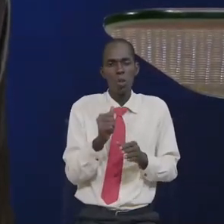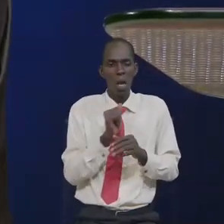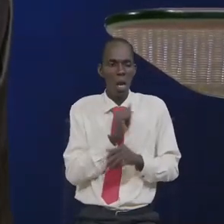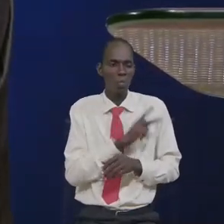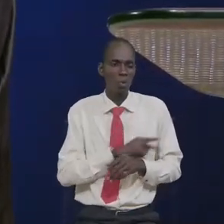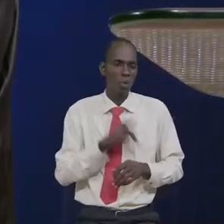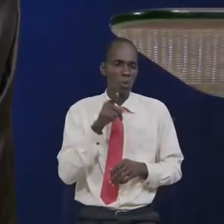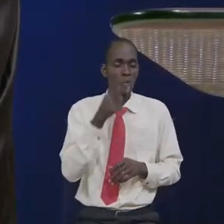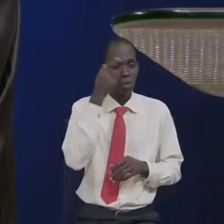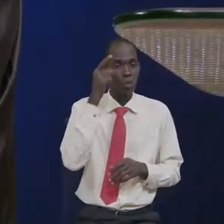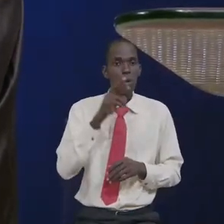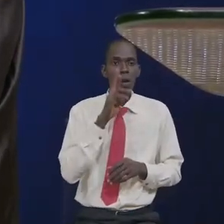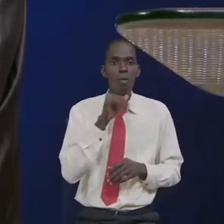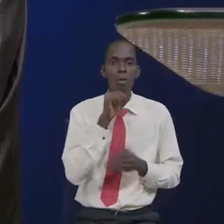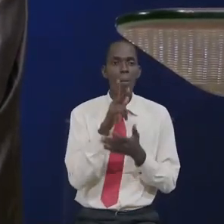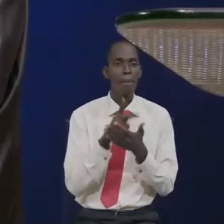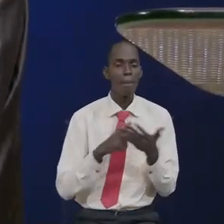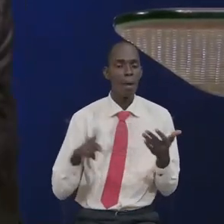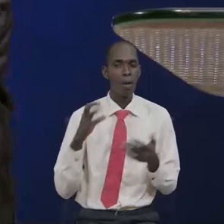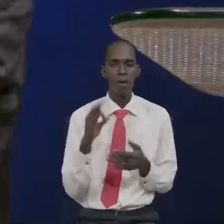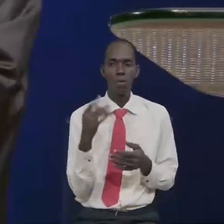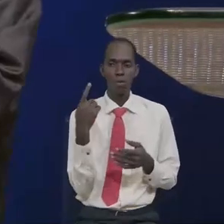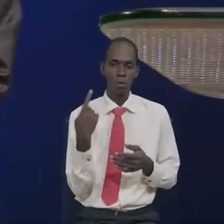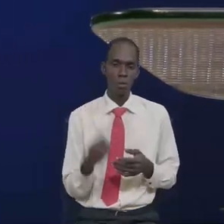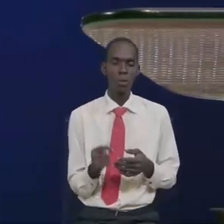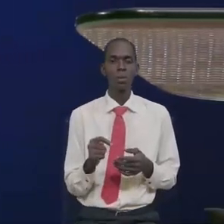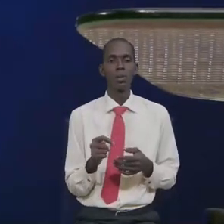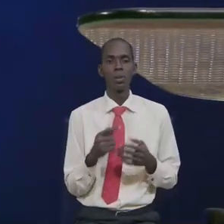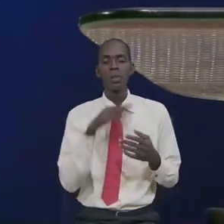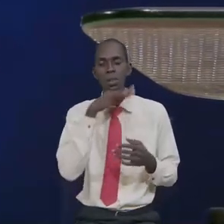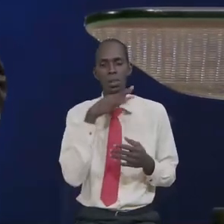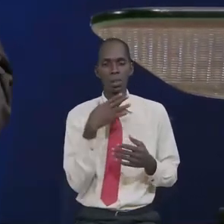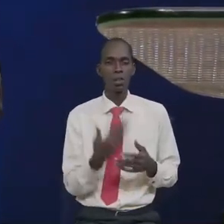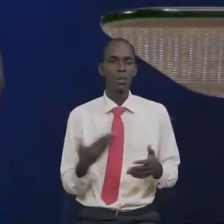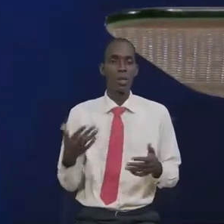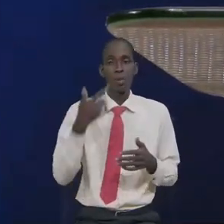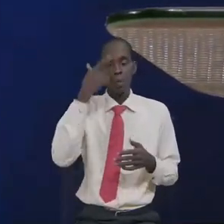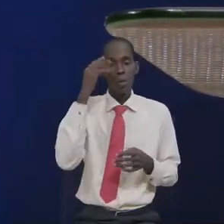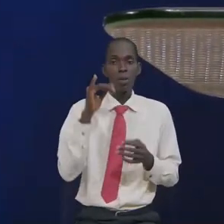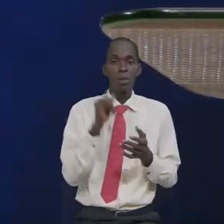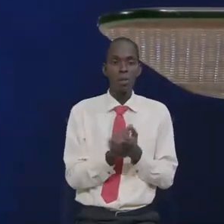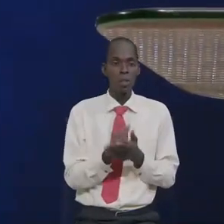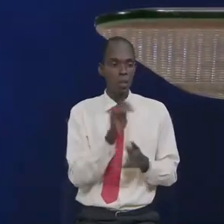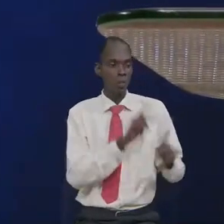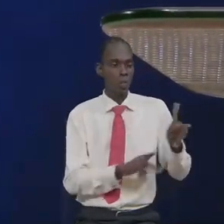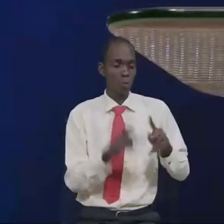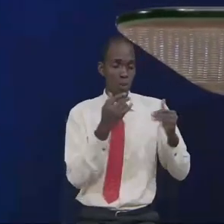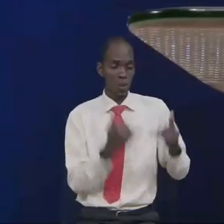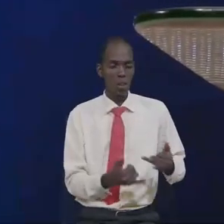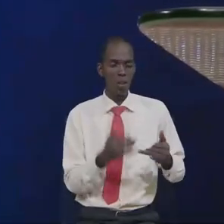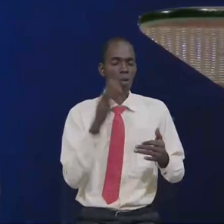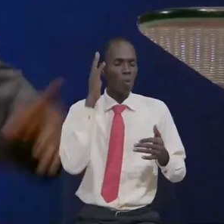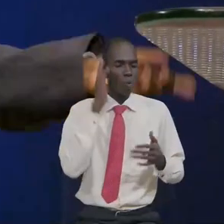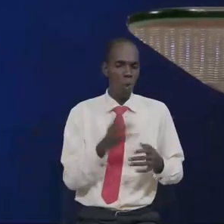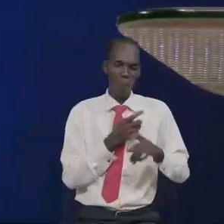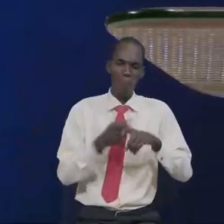de l'iniquité, vous n'allez pas avec l'iniquité. Alors, à cause de cela, ils vont vous persécuter, ils vont